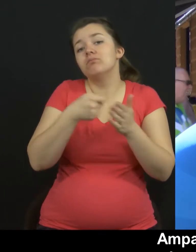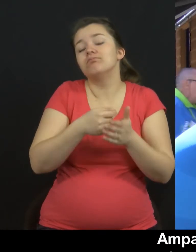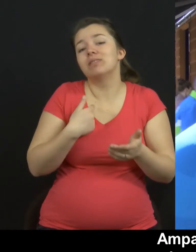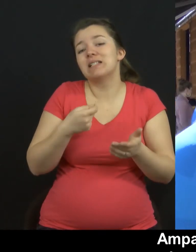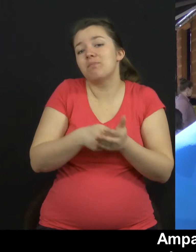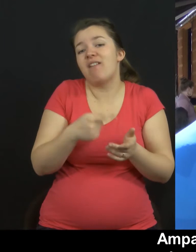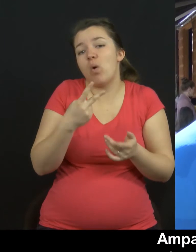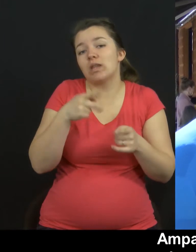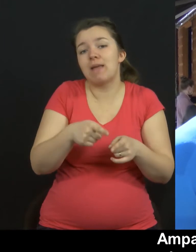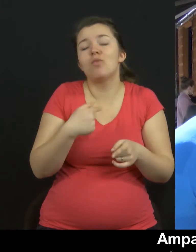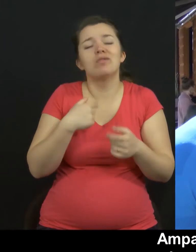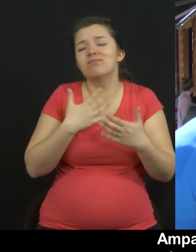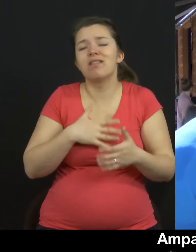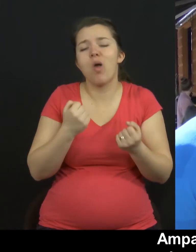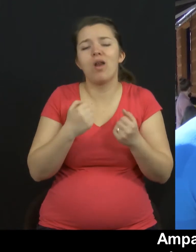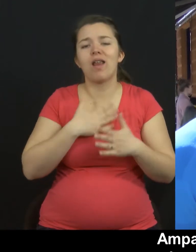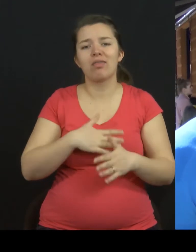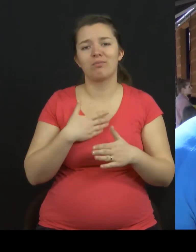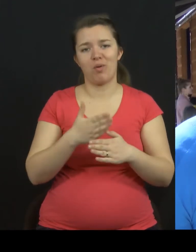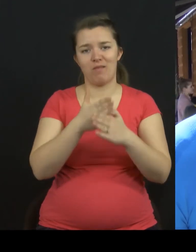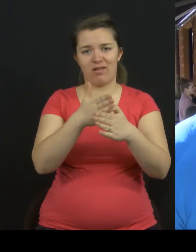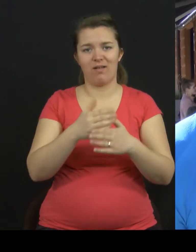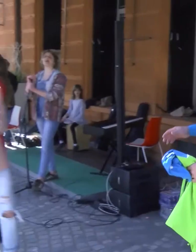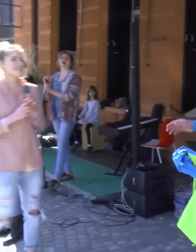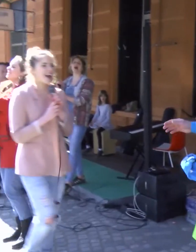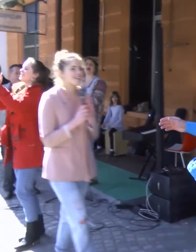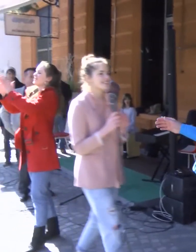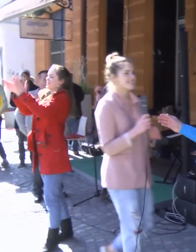neki pripomogl k temu. No, jaz to, se pravim, jaz to zelo rad pomagam.